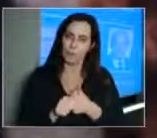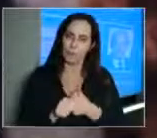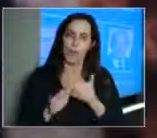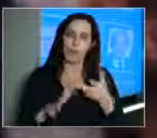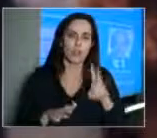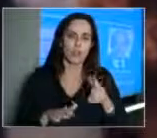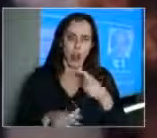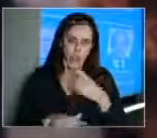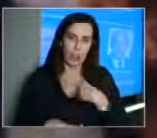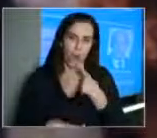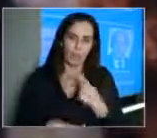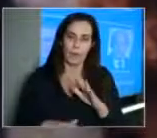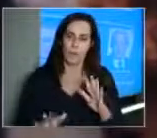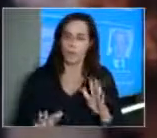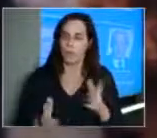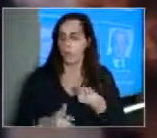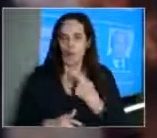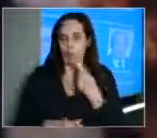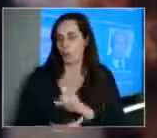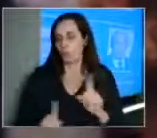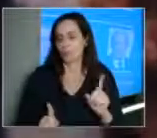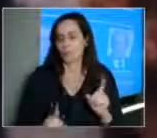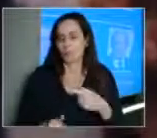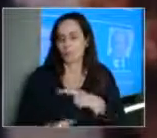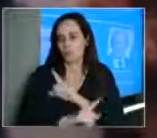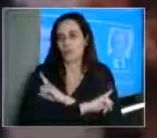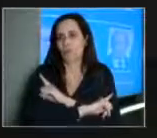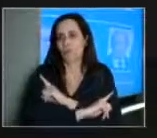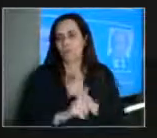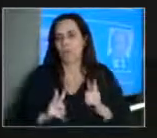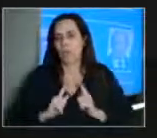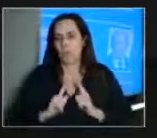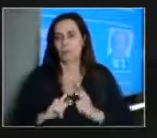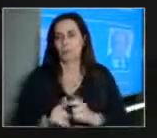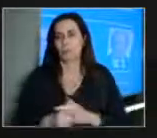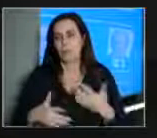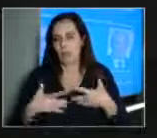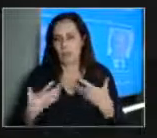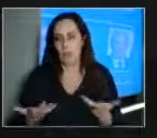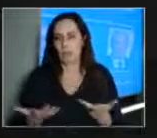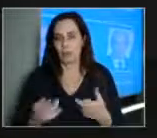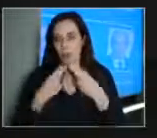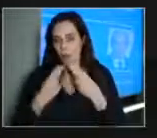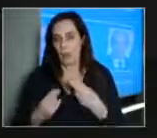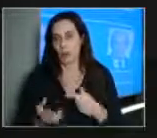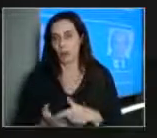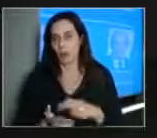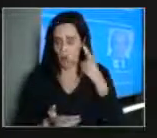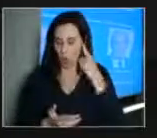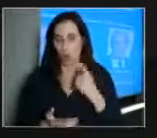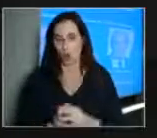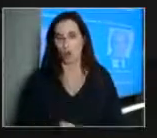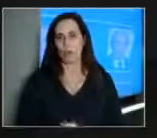שיש לנו מה להגיד אנחנו אומרים, ואיפה שאין לנו מה להגיד אנחנו צפים מהצד ושותקים, ושמחים לתוצאה, כשאנחנו